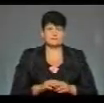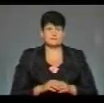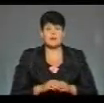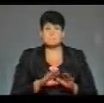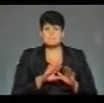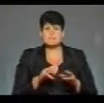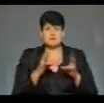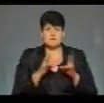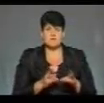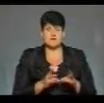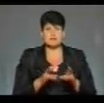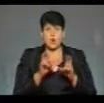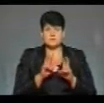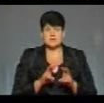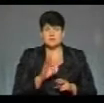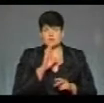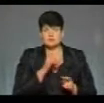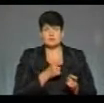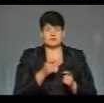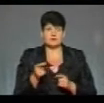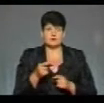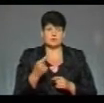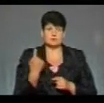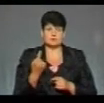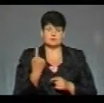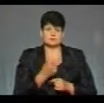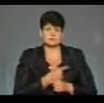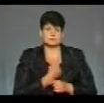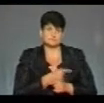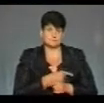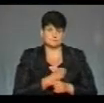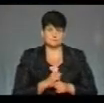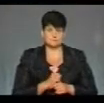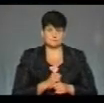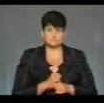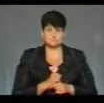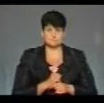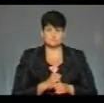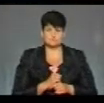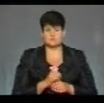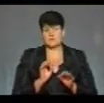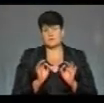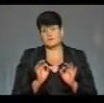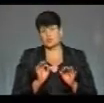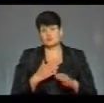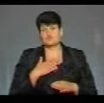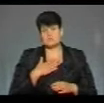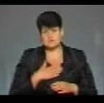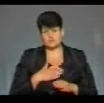Після аварії на обстеження жінку доставили до Тернопільської університетської лікарні. В відносно